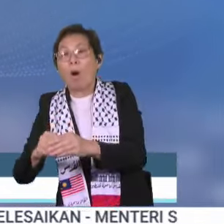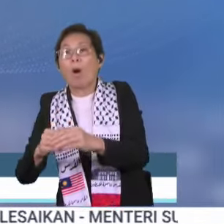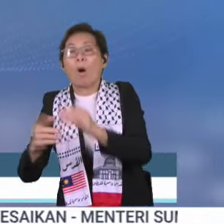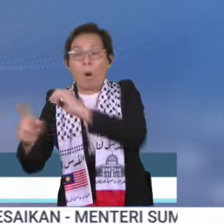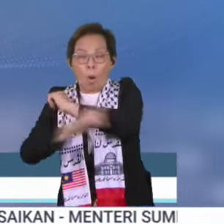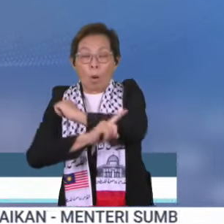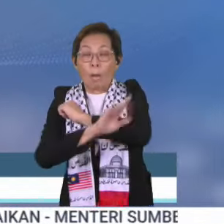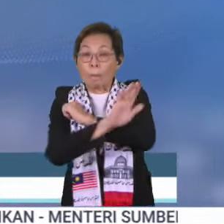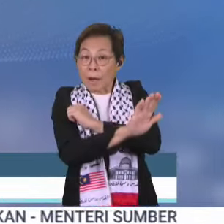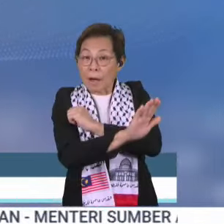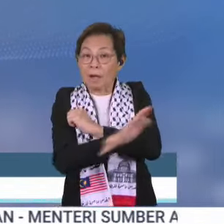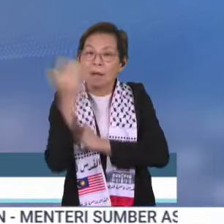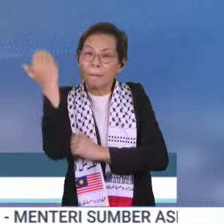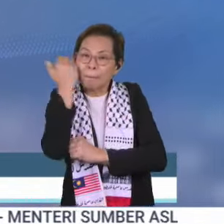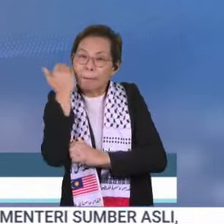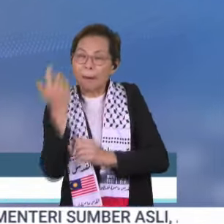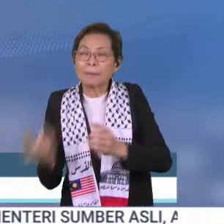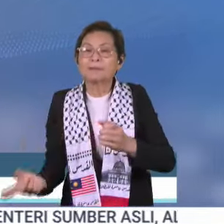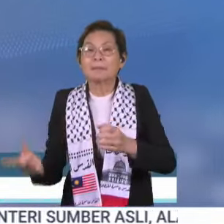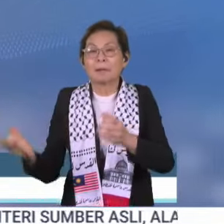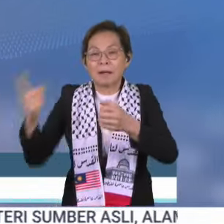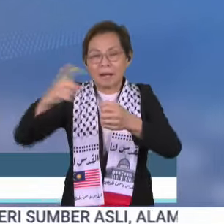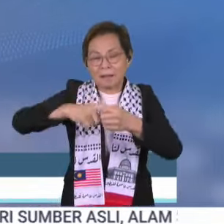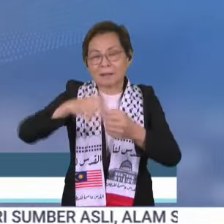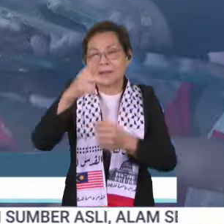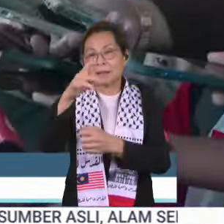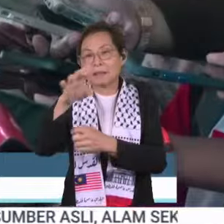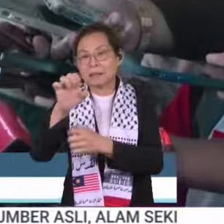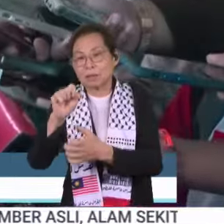terhadapnya di Mahkamah berhubung kes